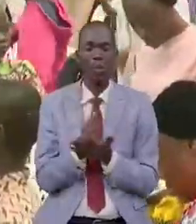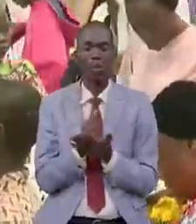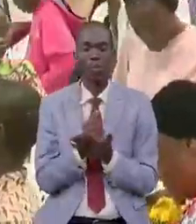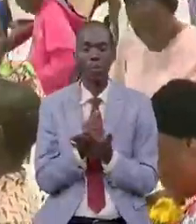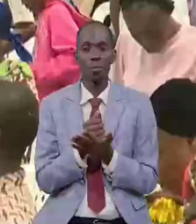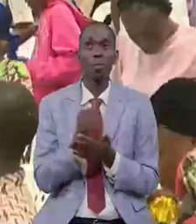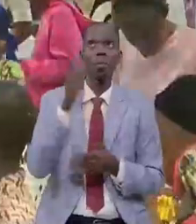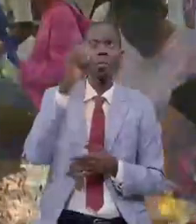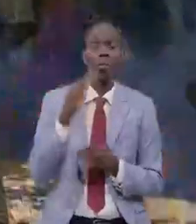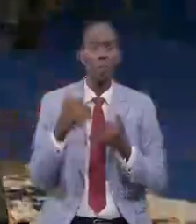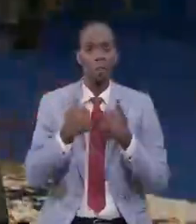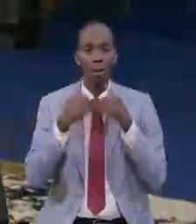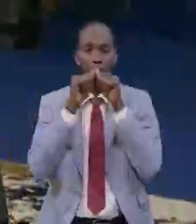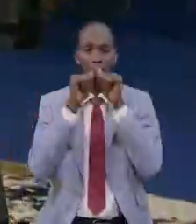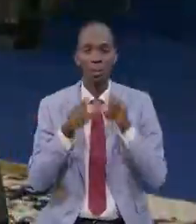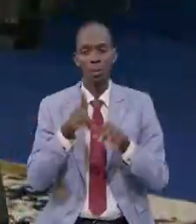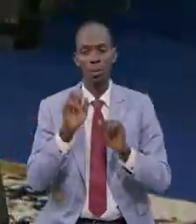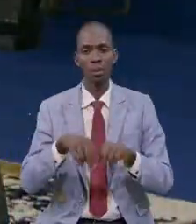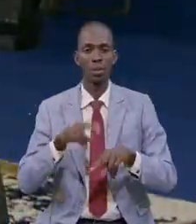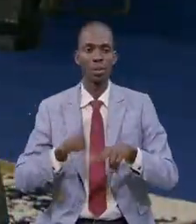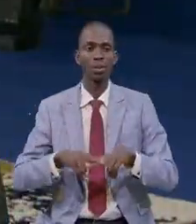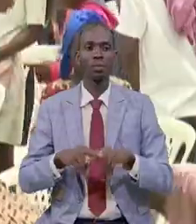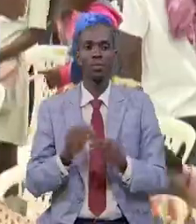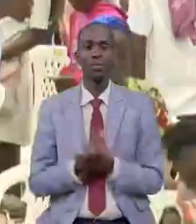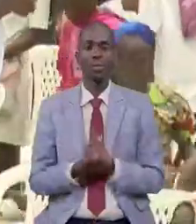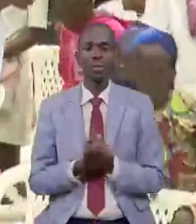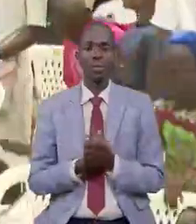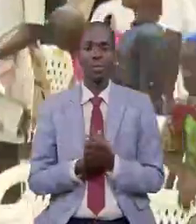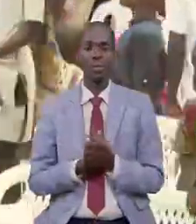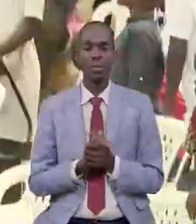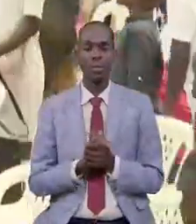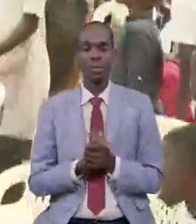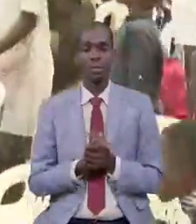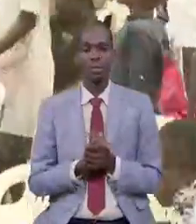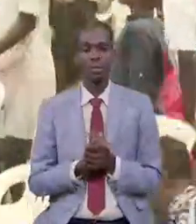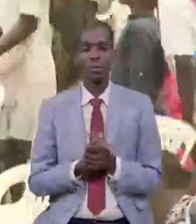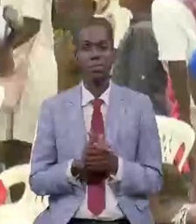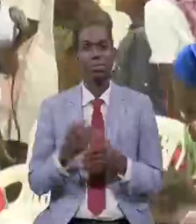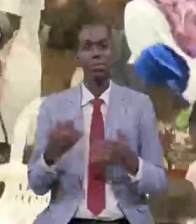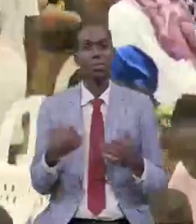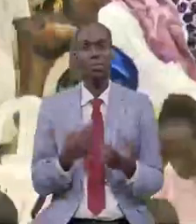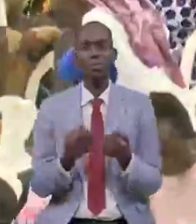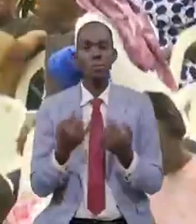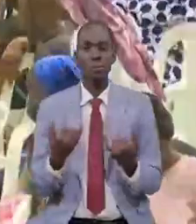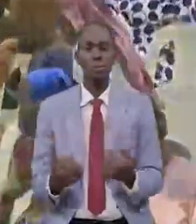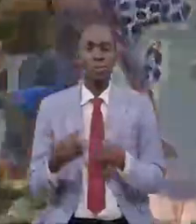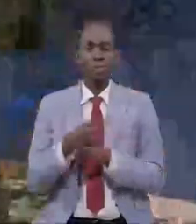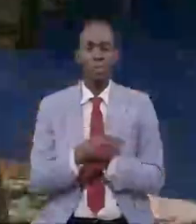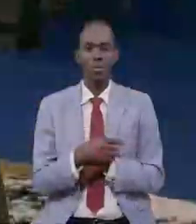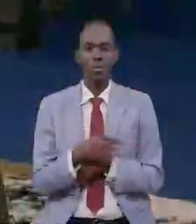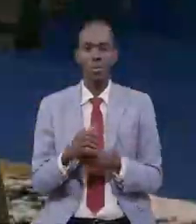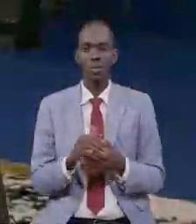prions Dieu vous a béni pour vous asseoir comme nous venons